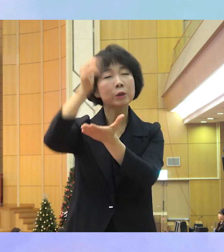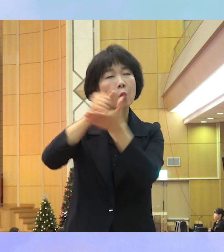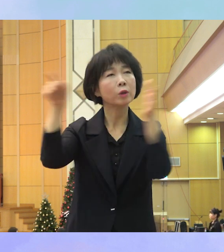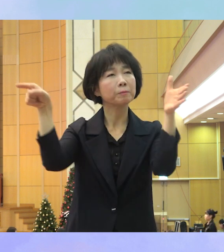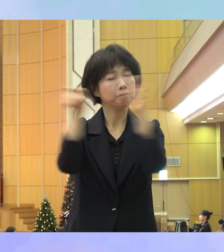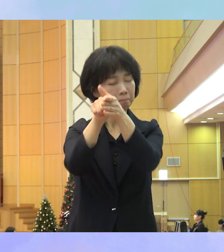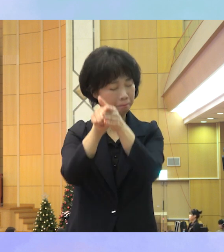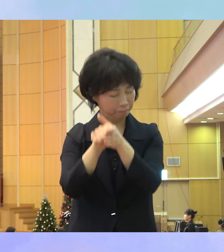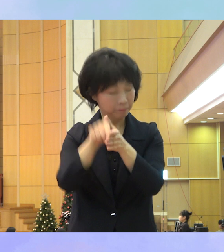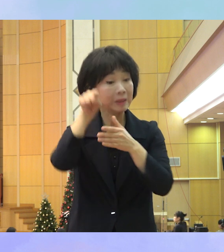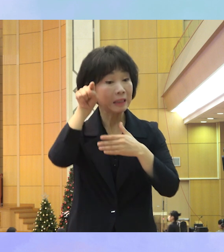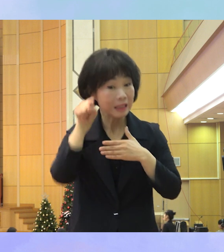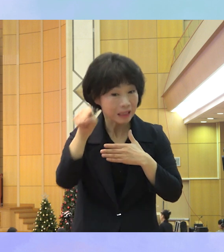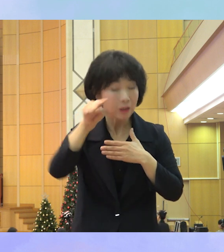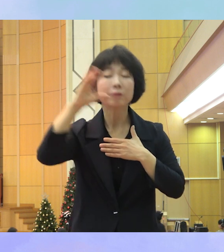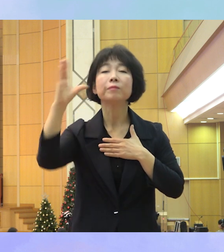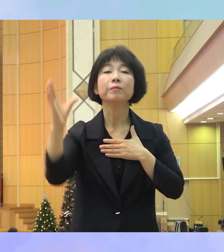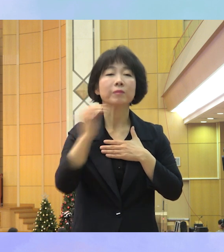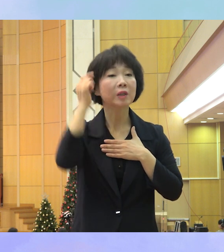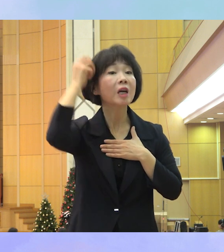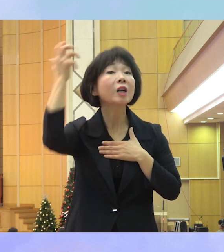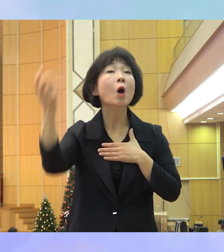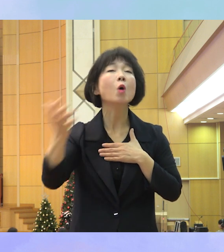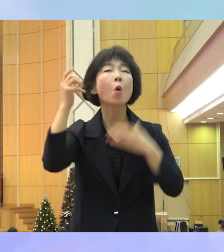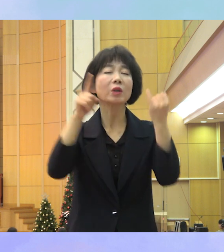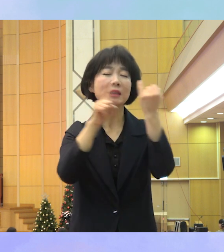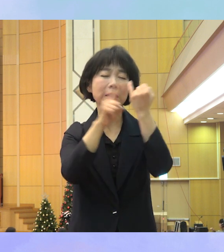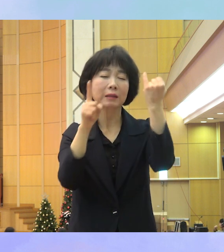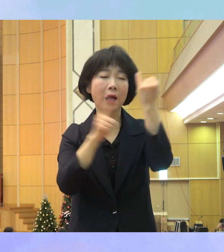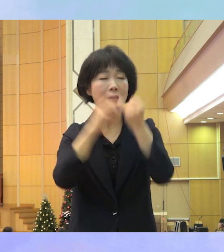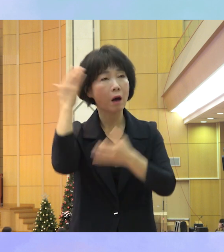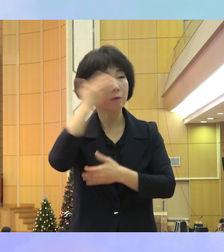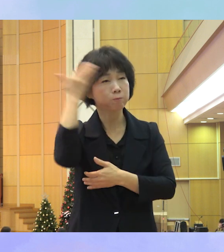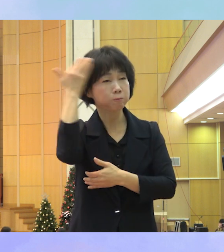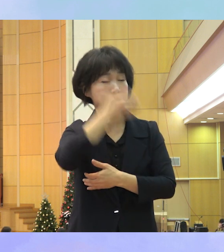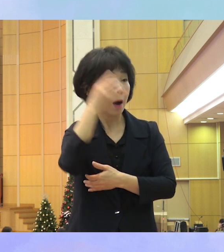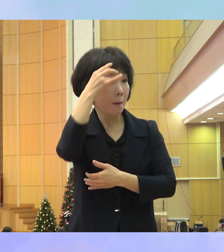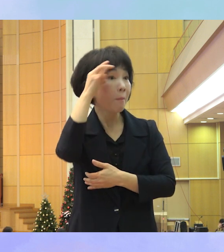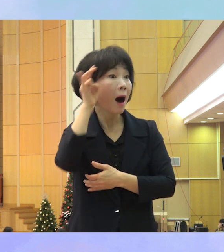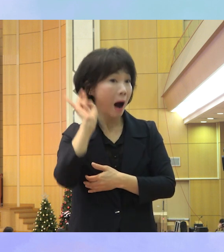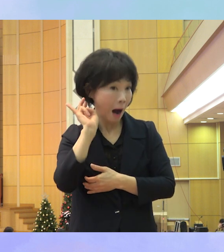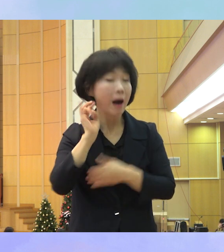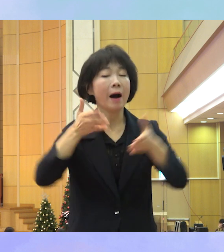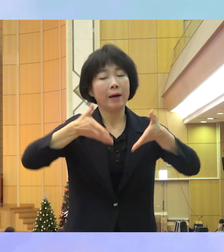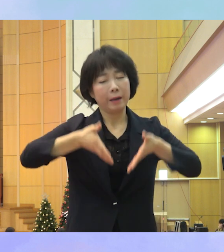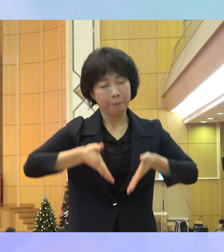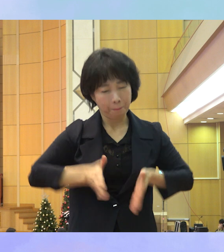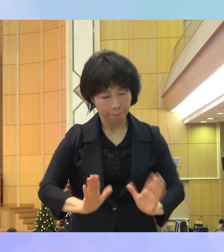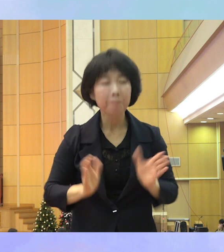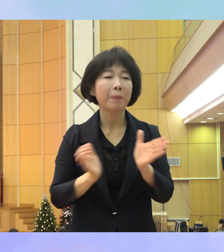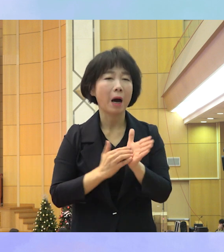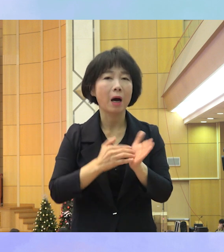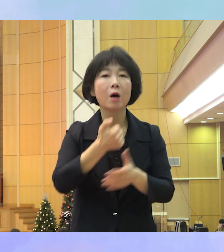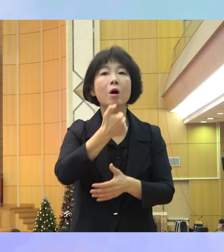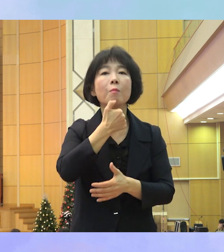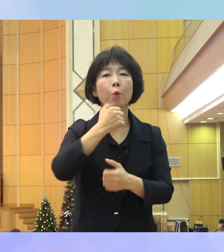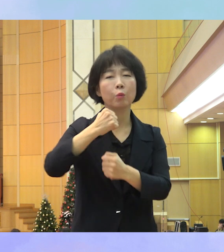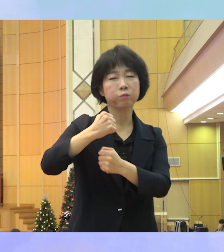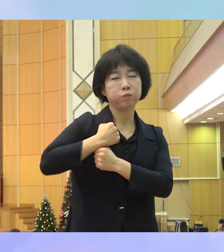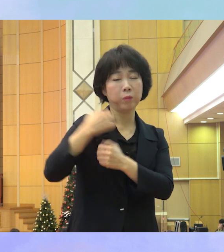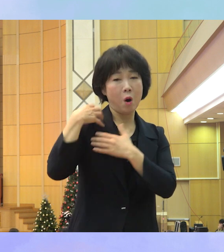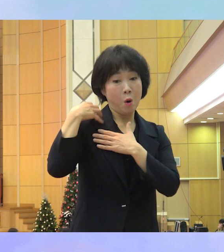예수 그리스도를 믿사오니 이는 성령으로 잉태하사 동정녀 마리아에게